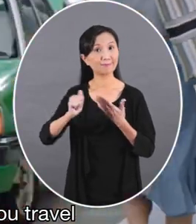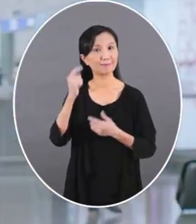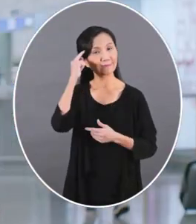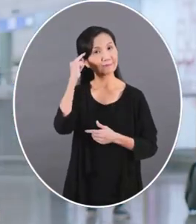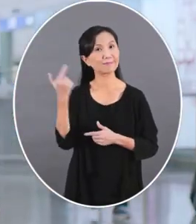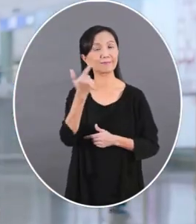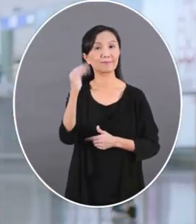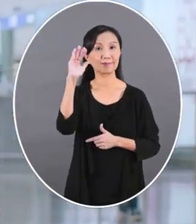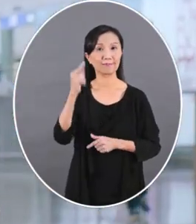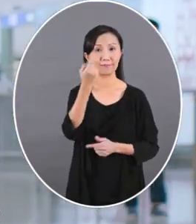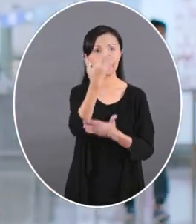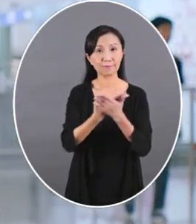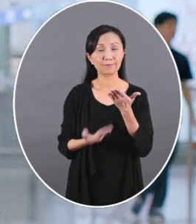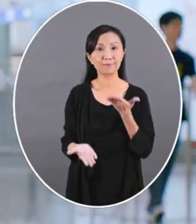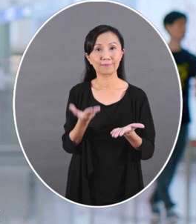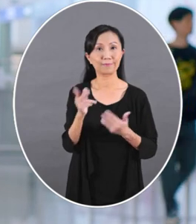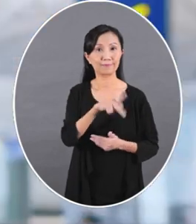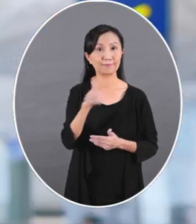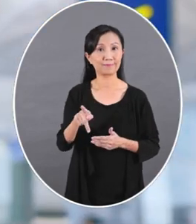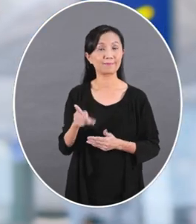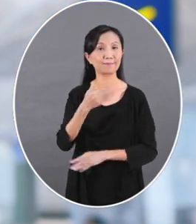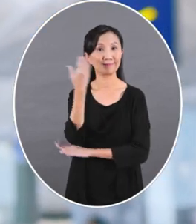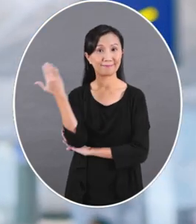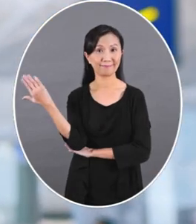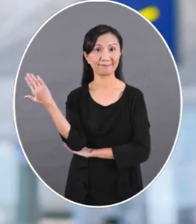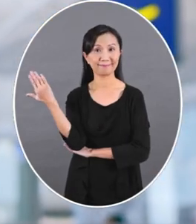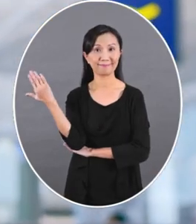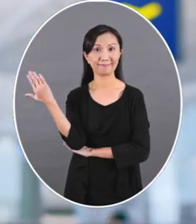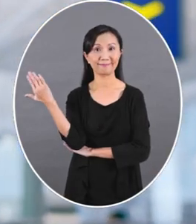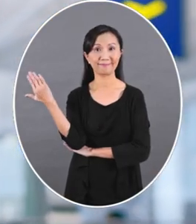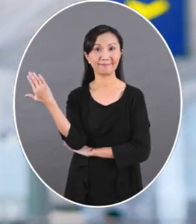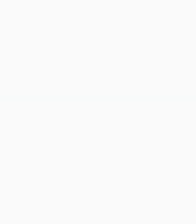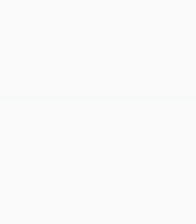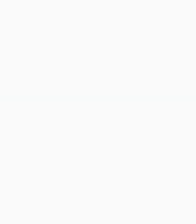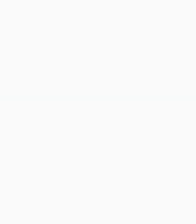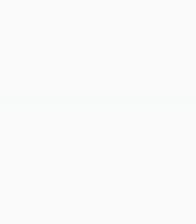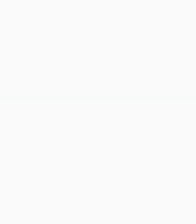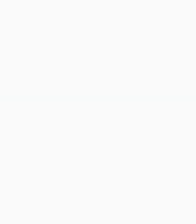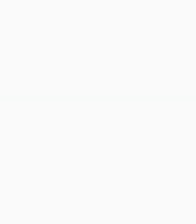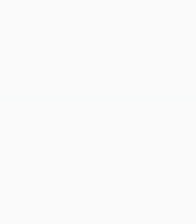想知多啲就上 HongKongAirport.com 或 HKG MyFlightApp 睇下啦。